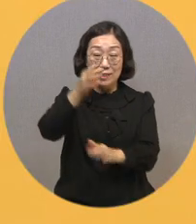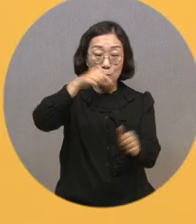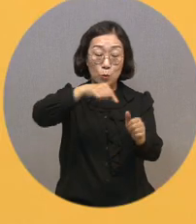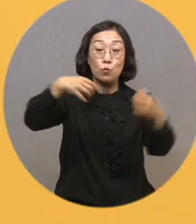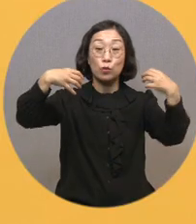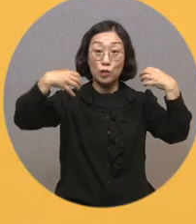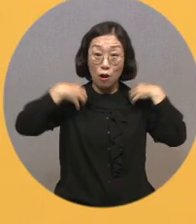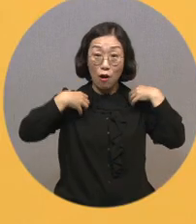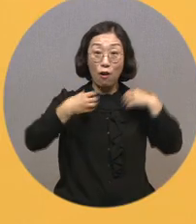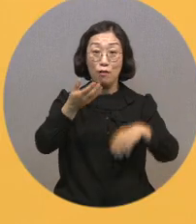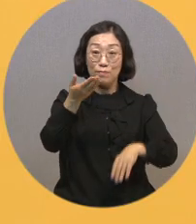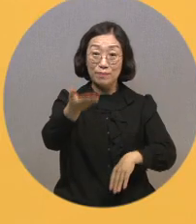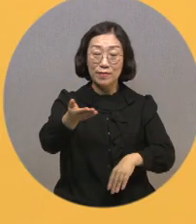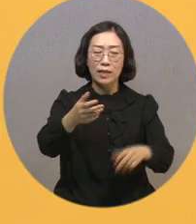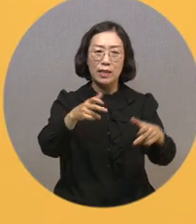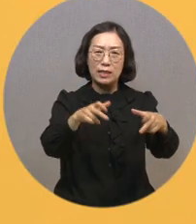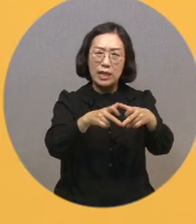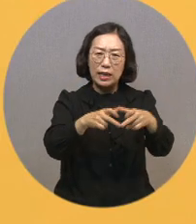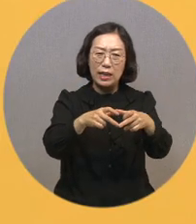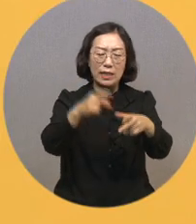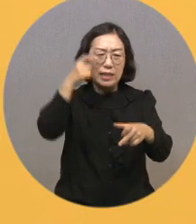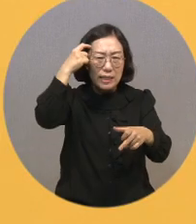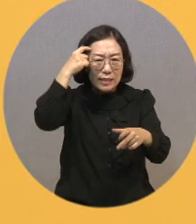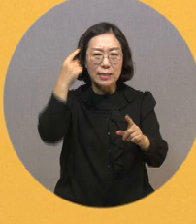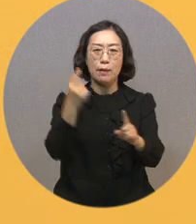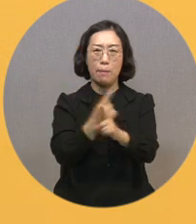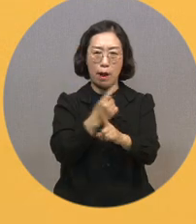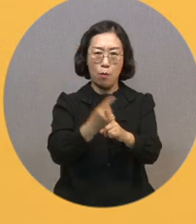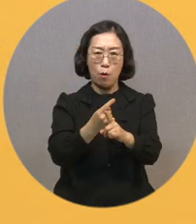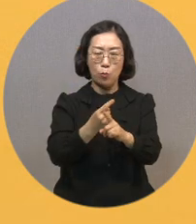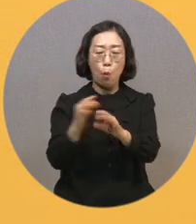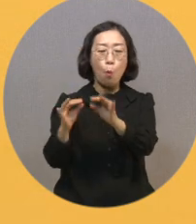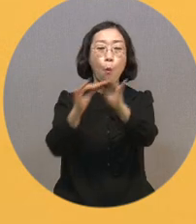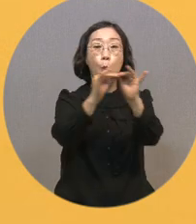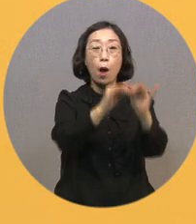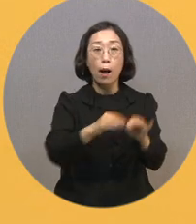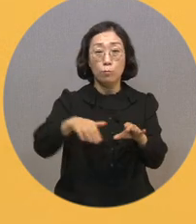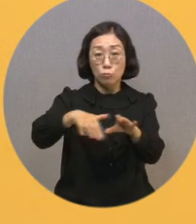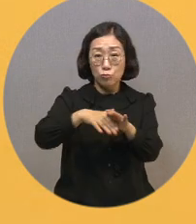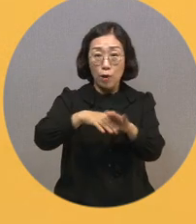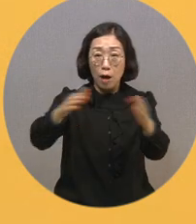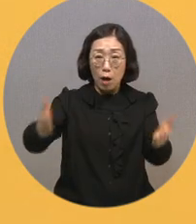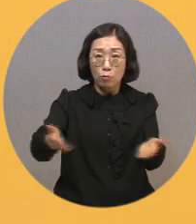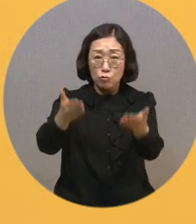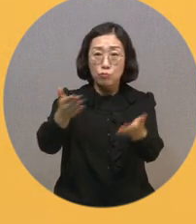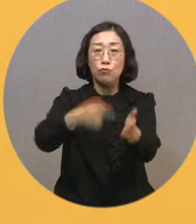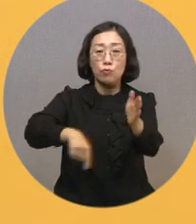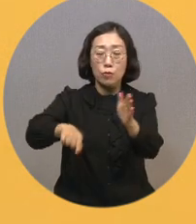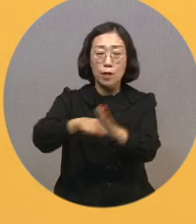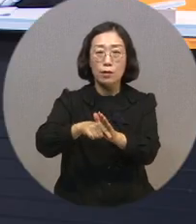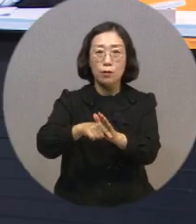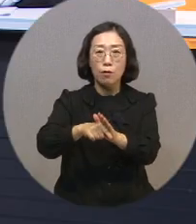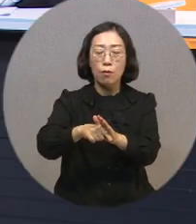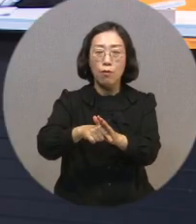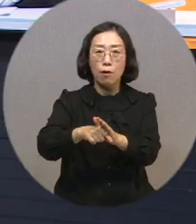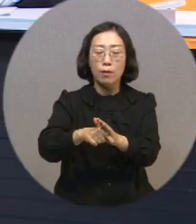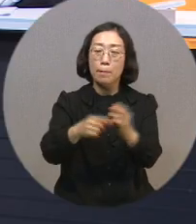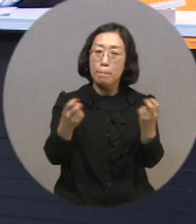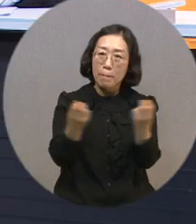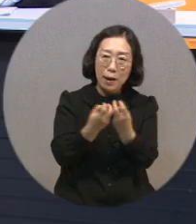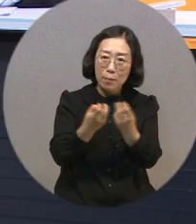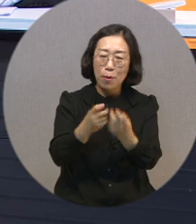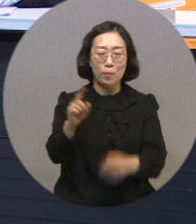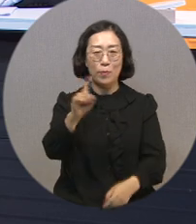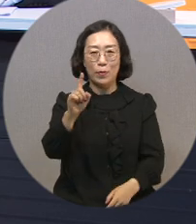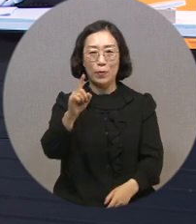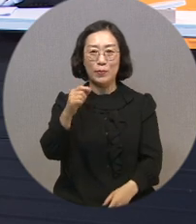부산광역시교육청이 장애인 인식 개선 및 장애 공감 문화 조성을 위해서 추진하고 있는 정책, 예, 어떤